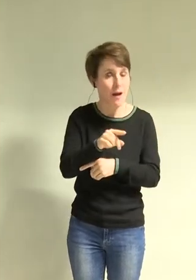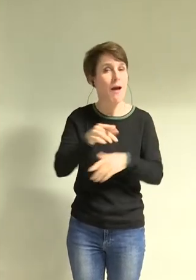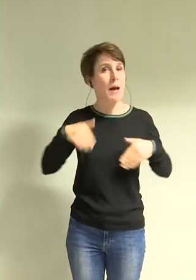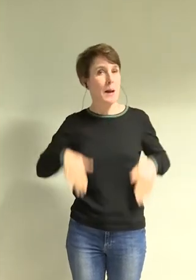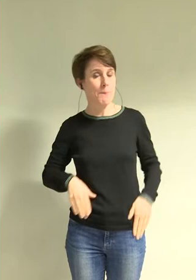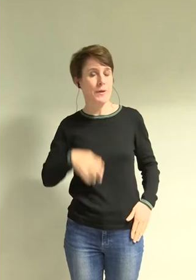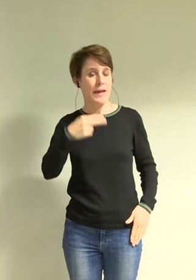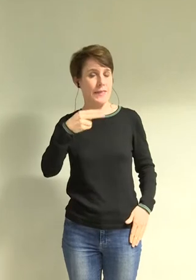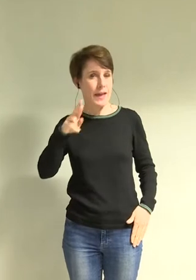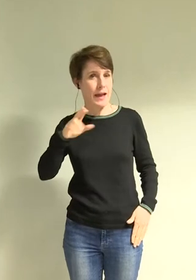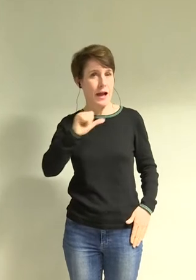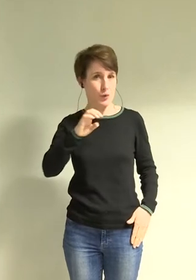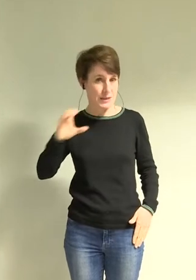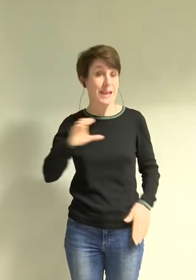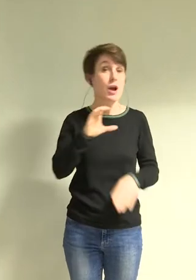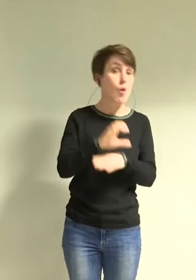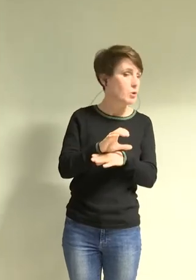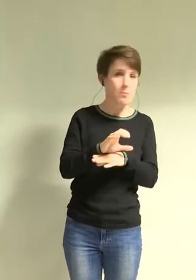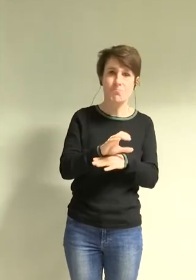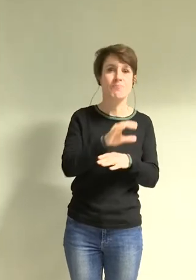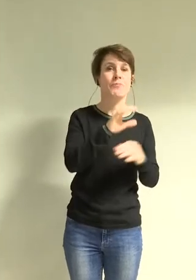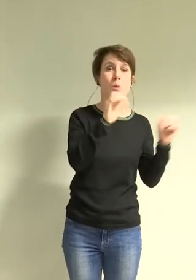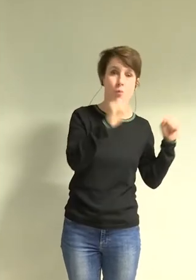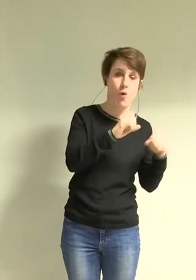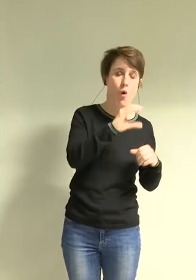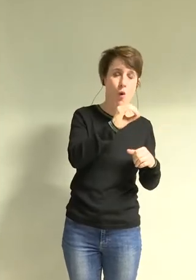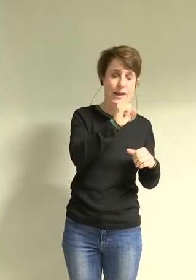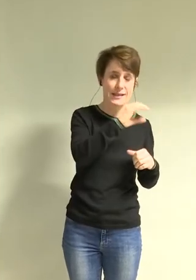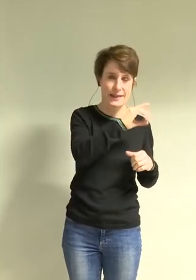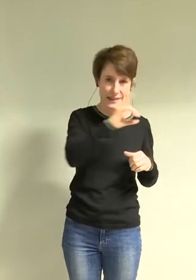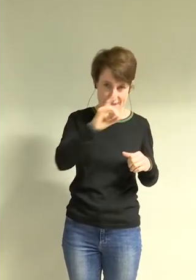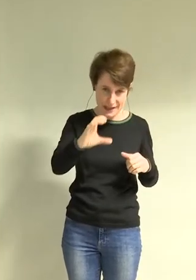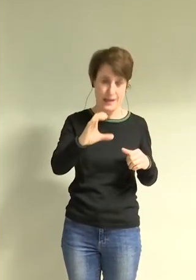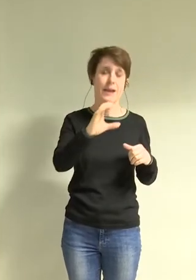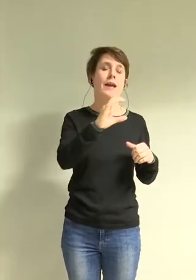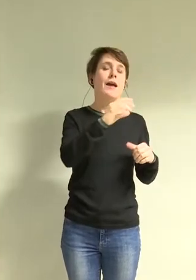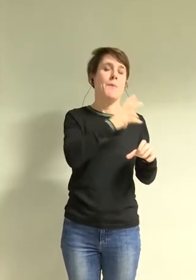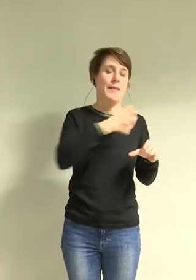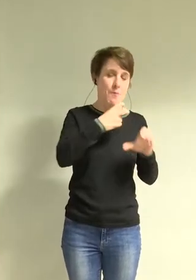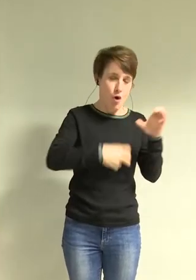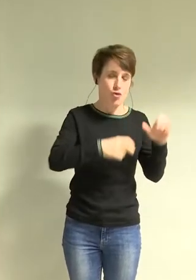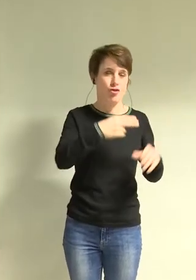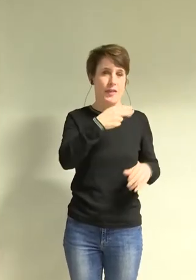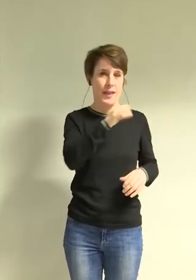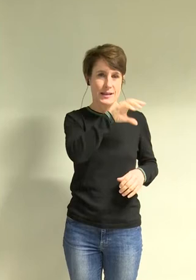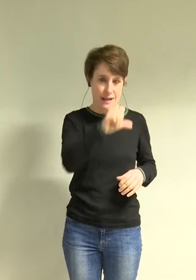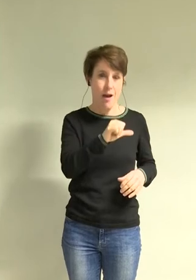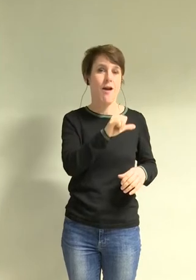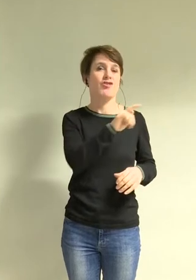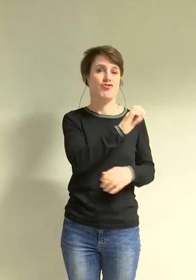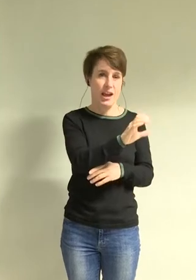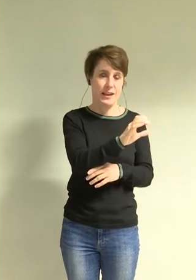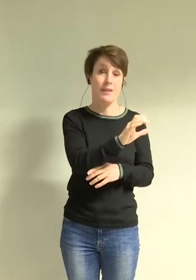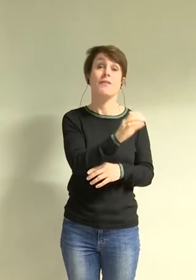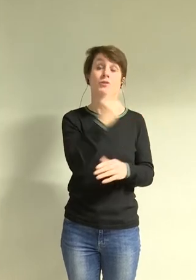eux c'est qu'ils votent contre qui vote pour en or et cdc c'est madame roche nasa et jacques se